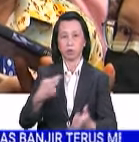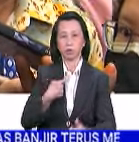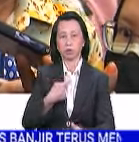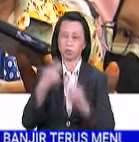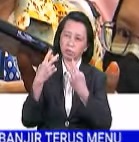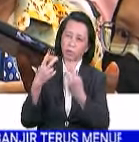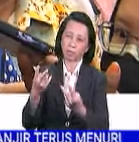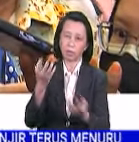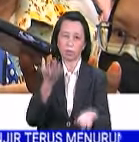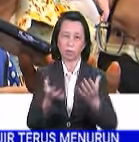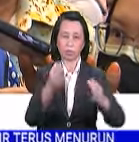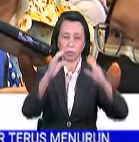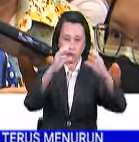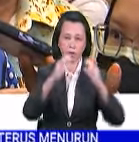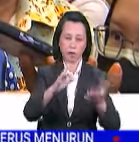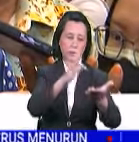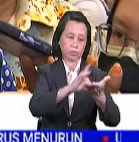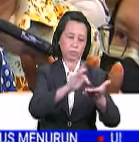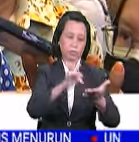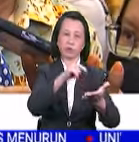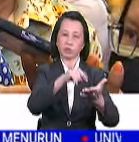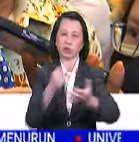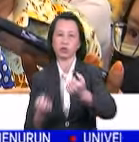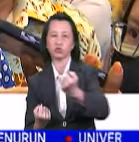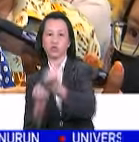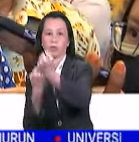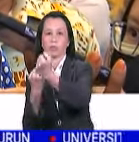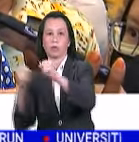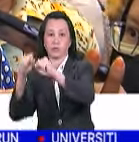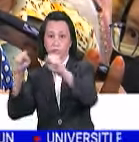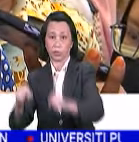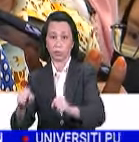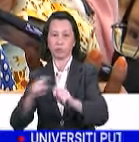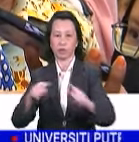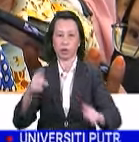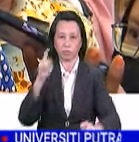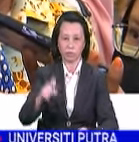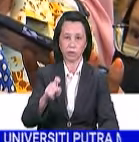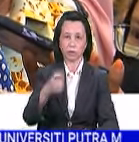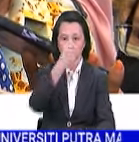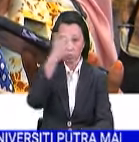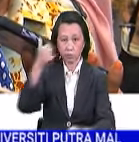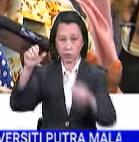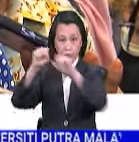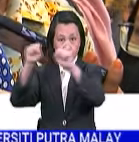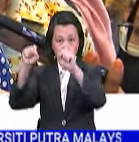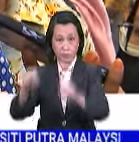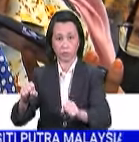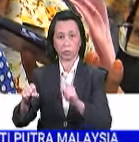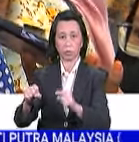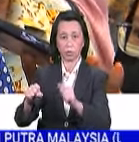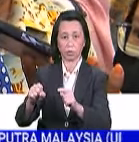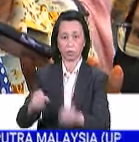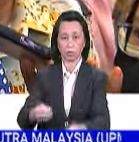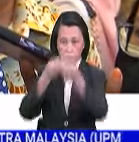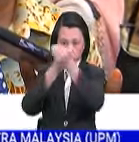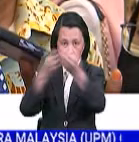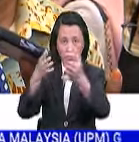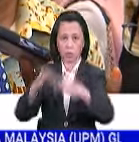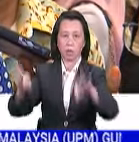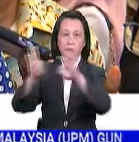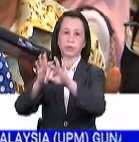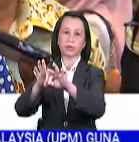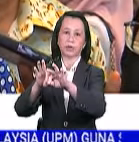mungkin kaedah social media boleh support the system. Tapi kita perlukan, sebab sistem ni sumber maklumat tu yang penting